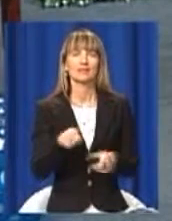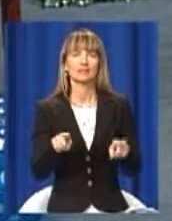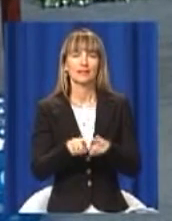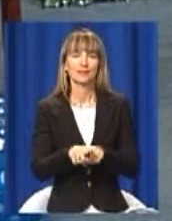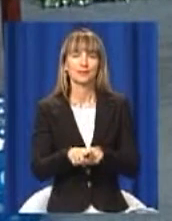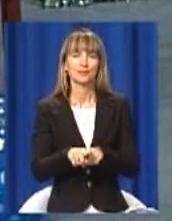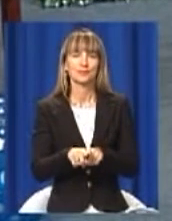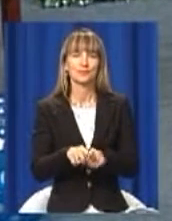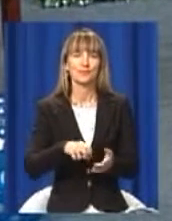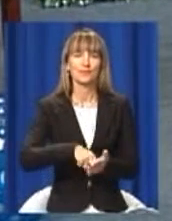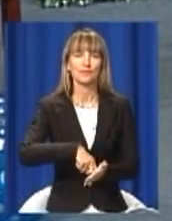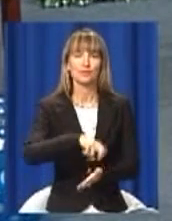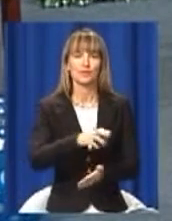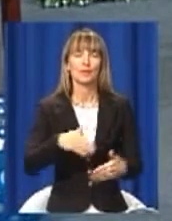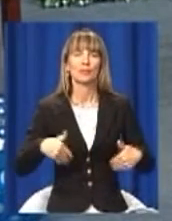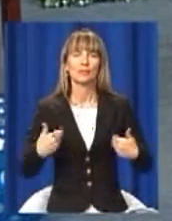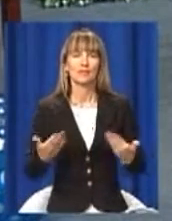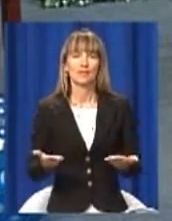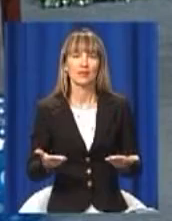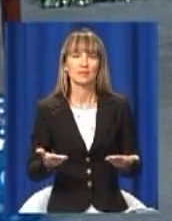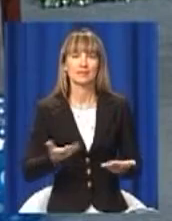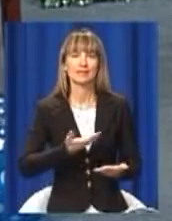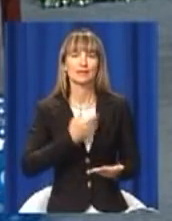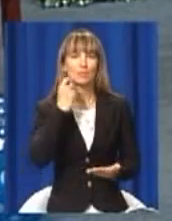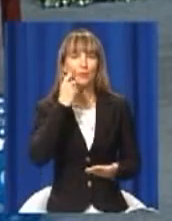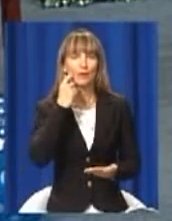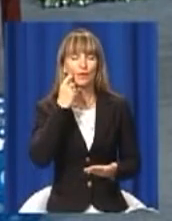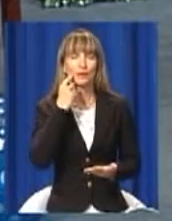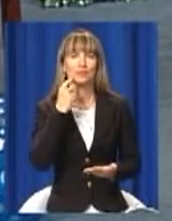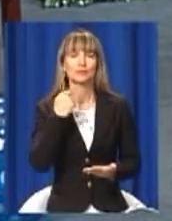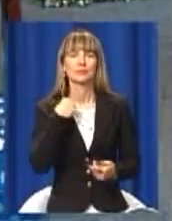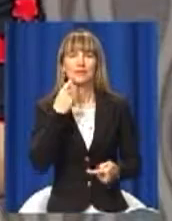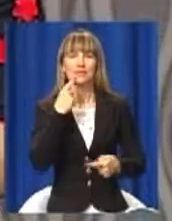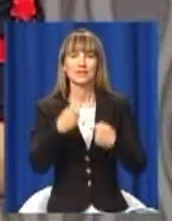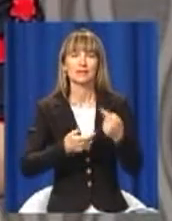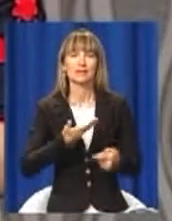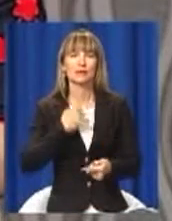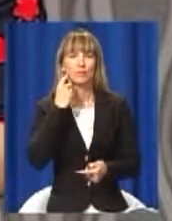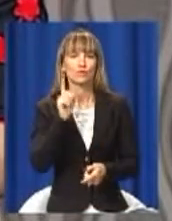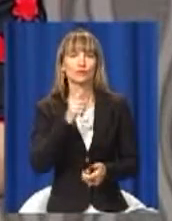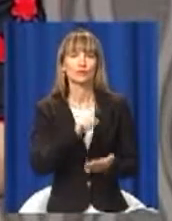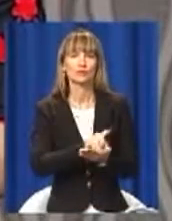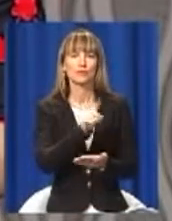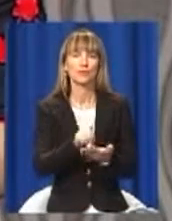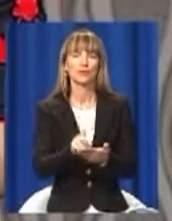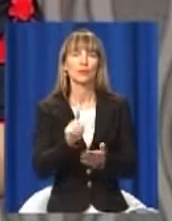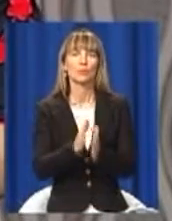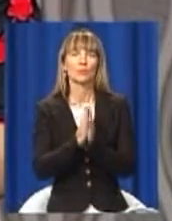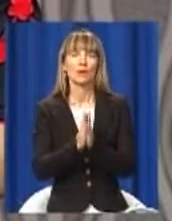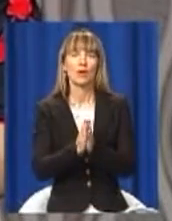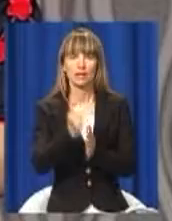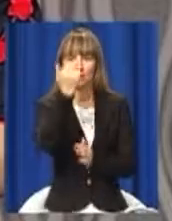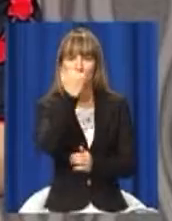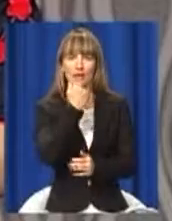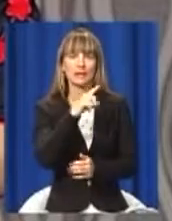таке листівка, як ти думаєш, привітання? А до речі, Діда Морозові, от ми завжди Діду Морозу щось запитуємо, щось просимо, прохаємо. А чи дякуємо ми